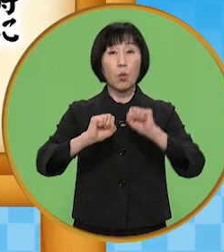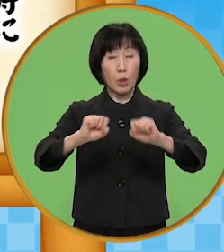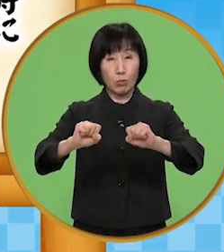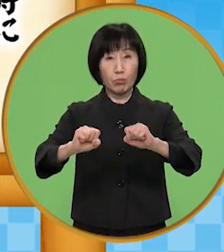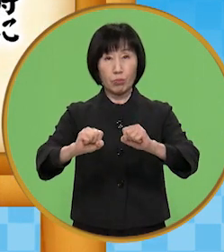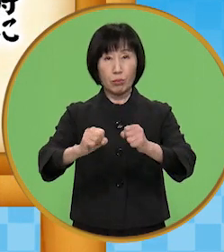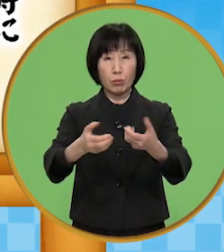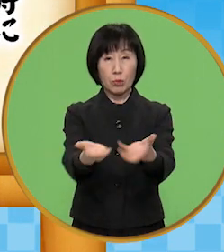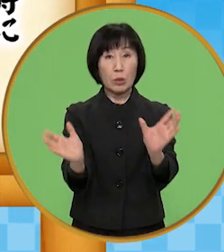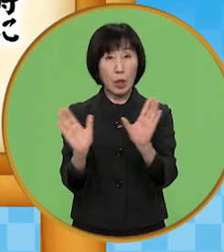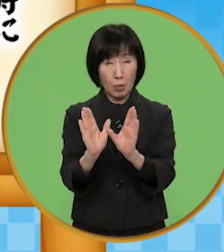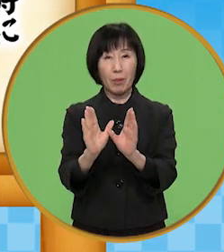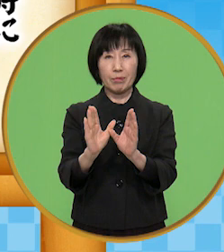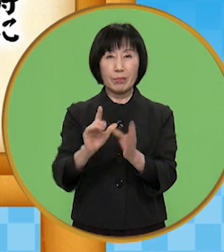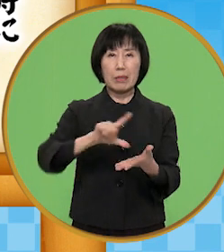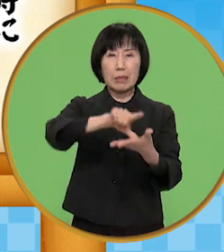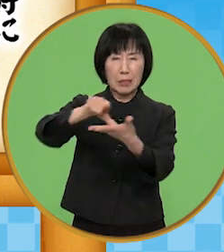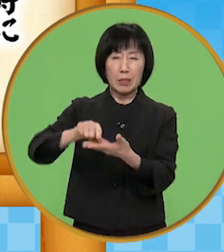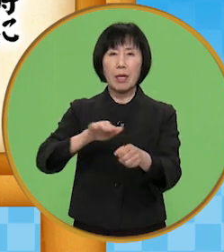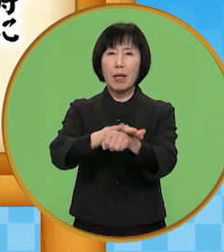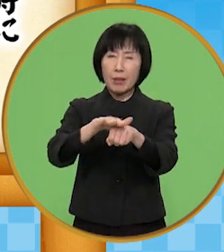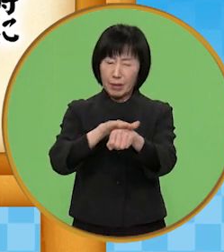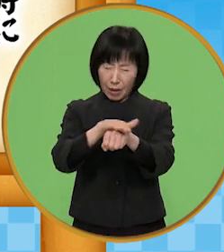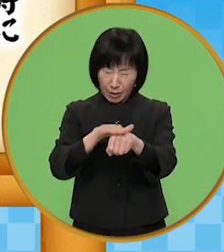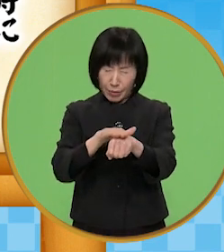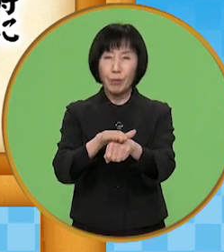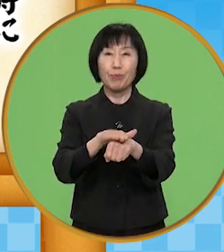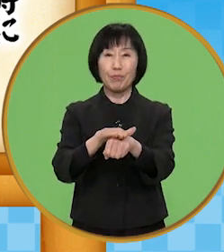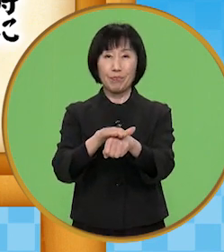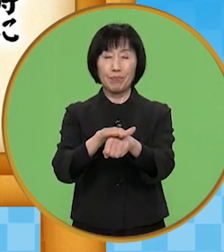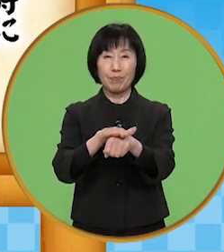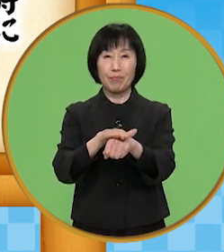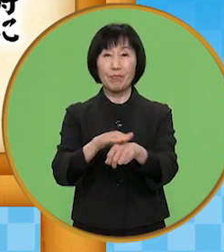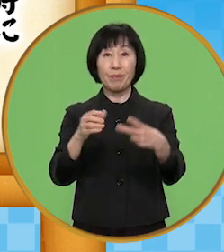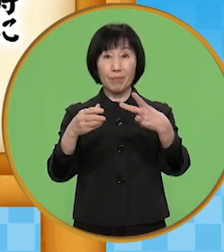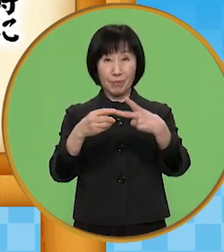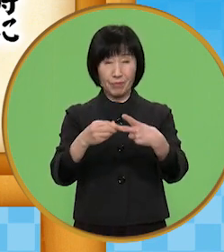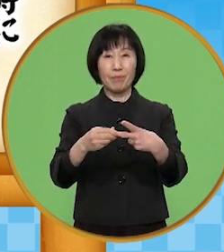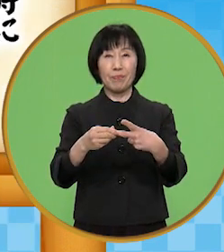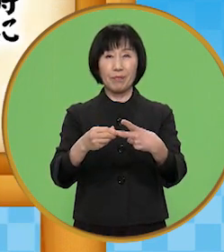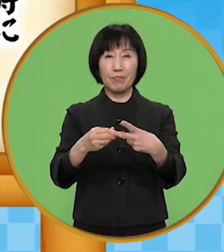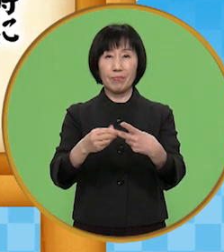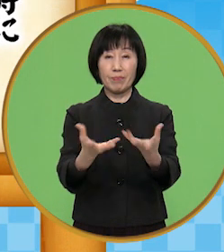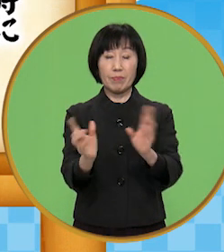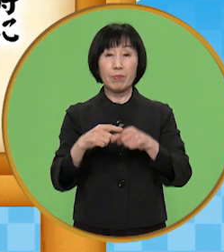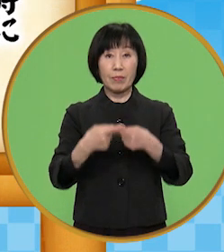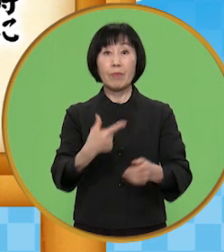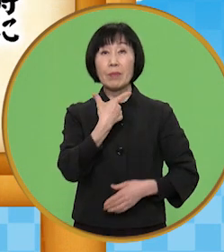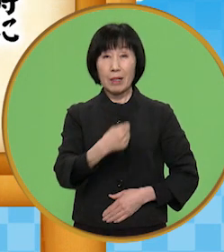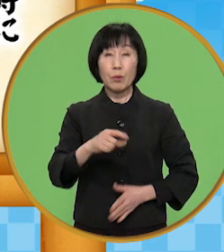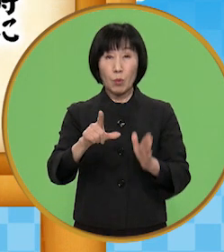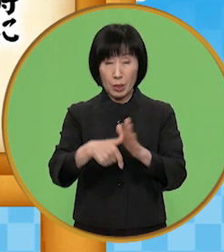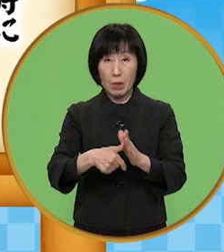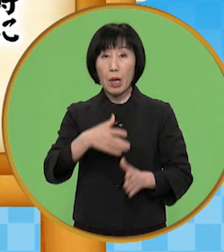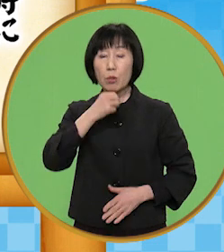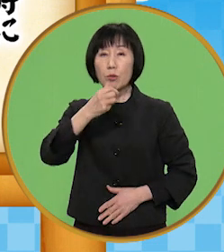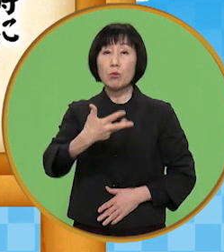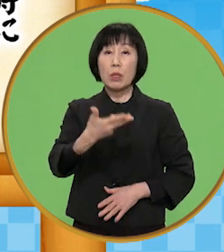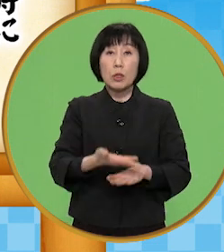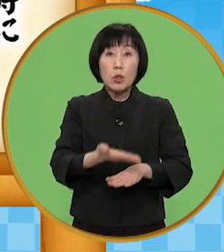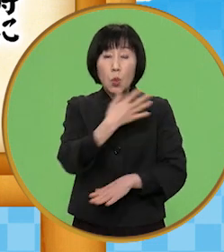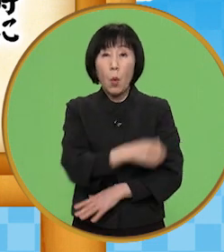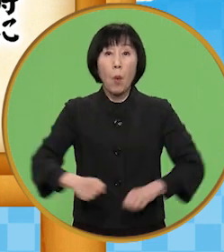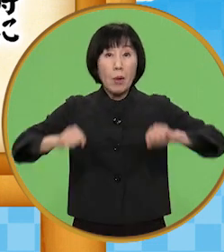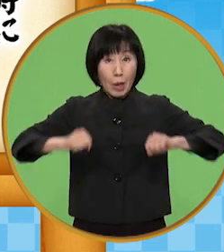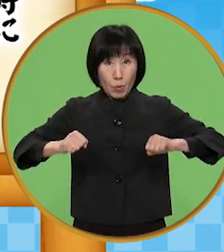活動の一翼を担う消防団は地域に欠かせない存在じゃ。二つ、消防団は18